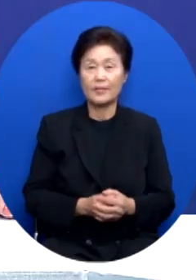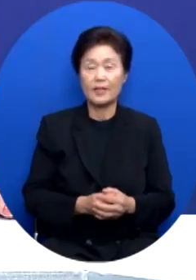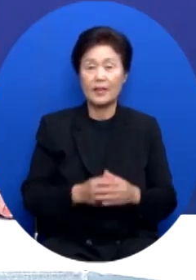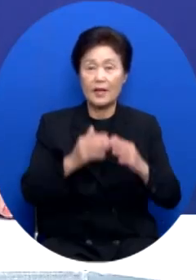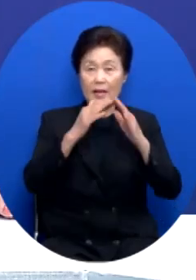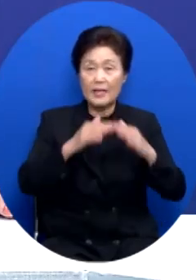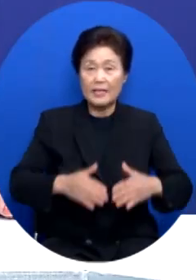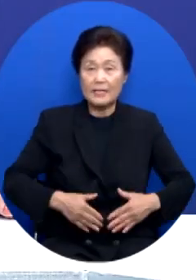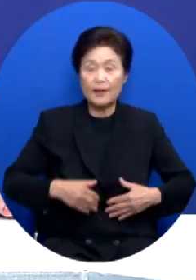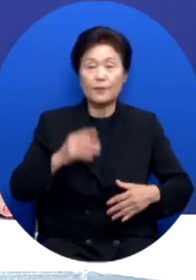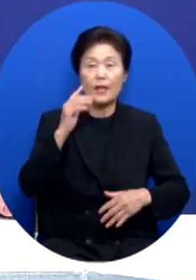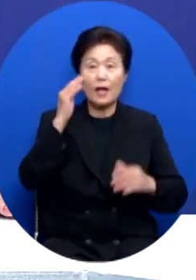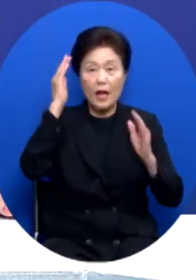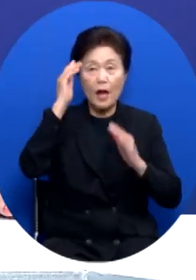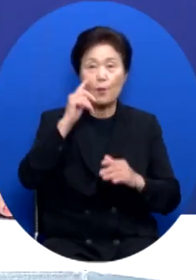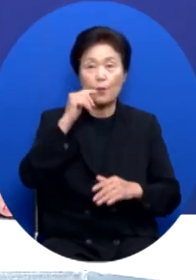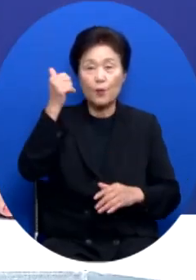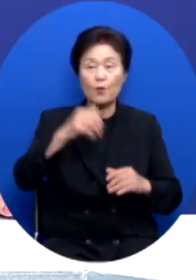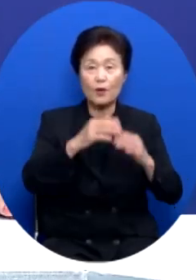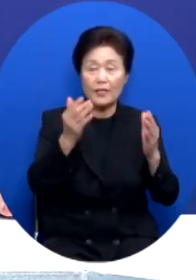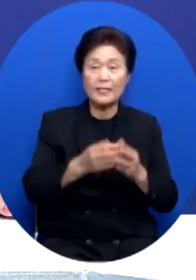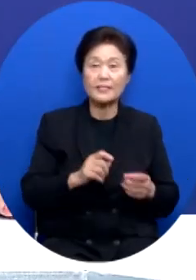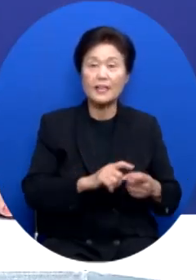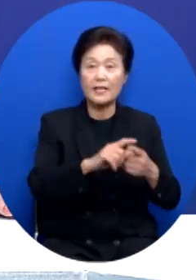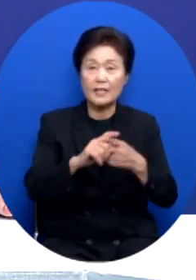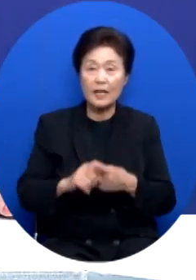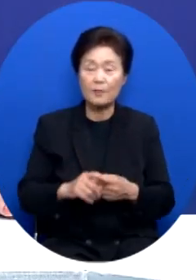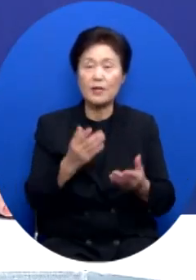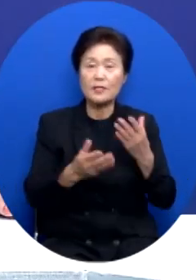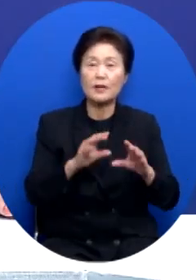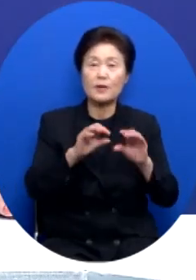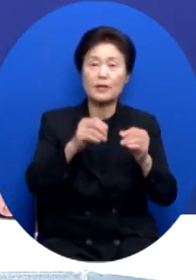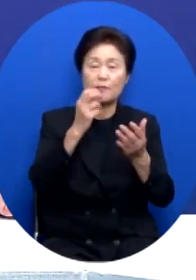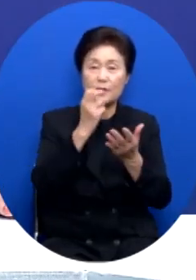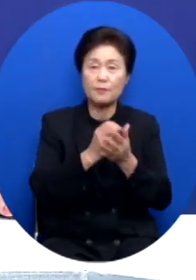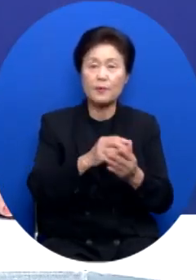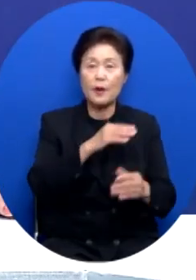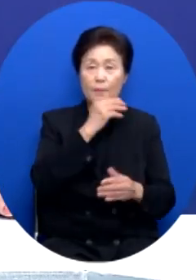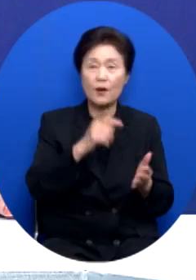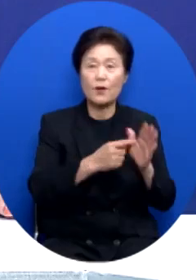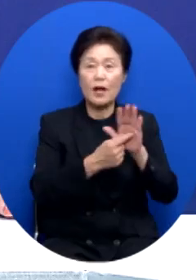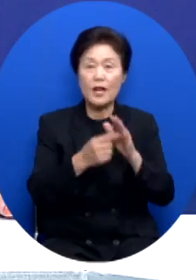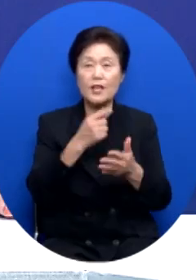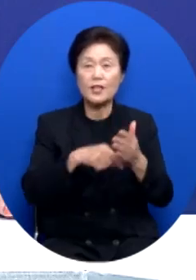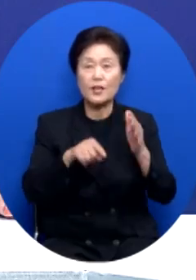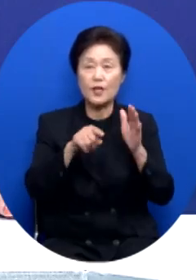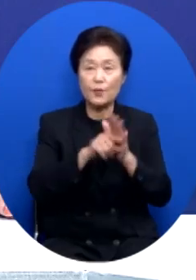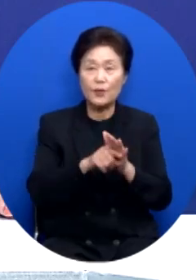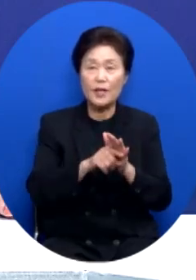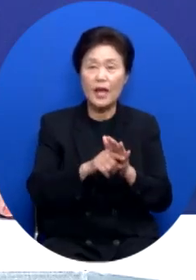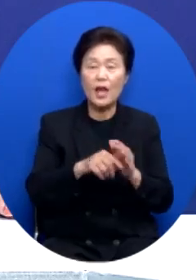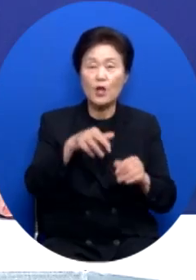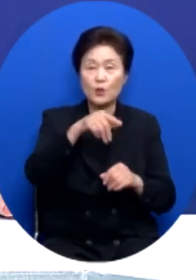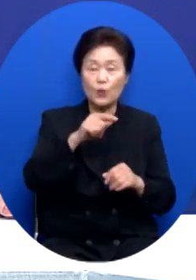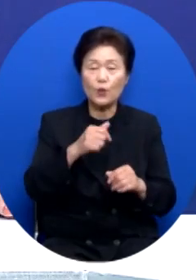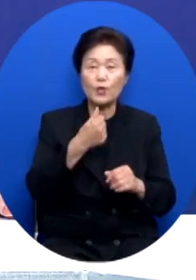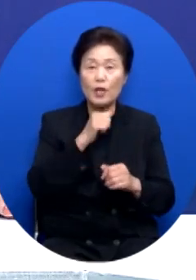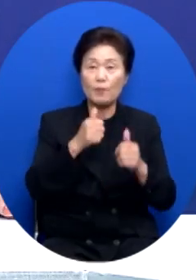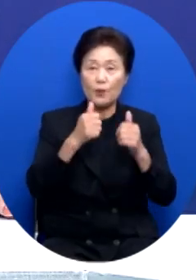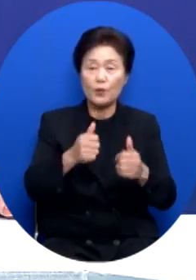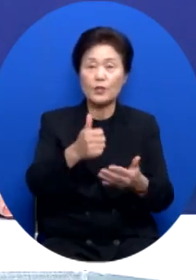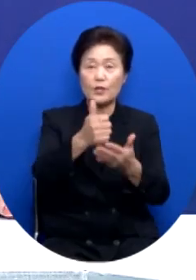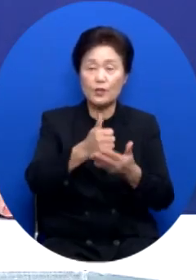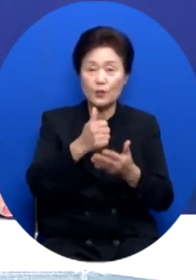전남 학부모 단체 연합은 차별금지법 바로알리기 아카데미 행정운영 위원인 조영길 변호사를 조정해 성경